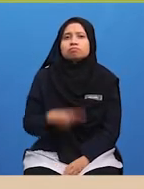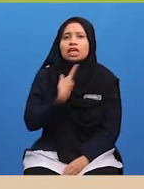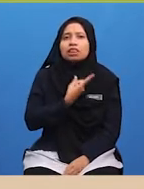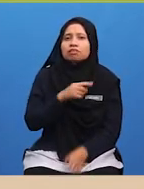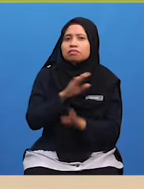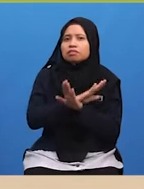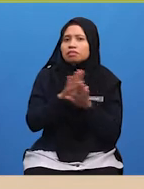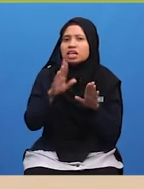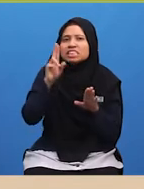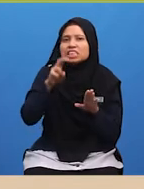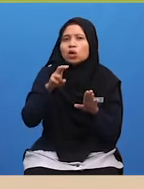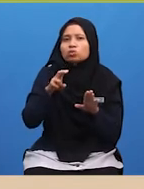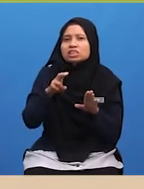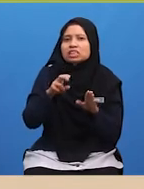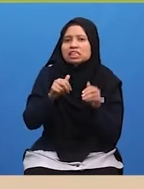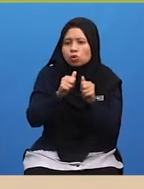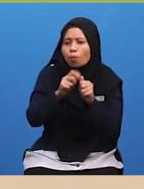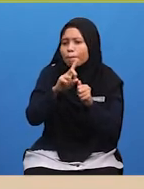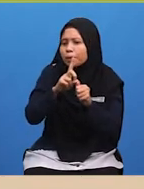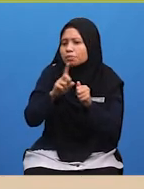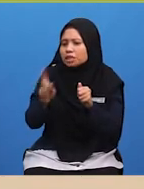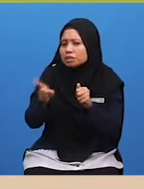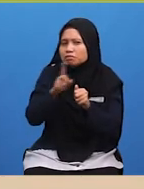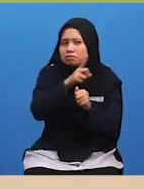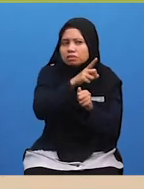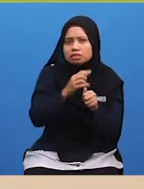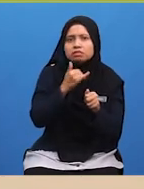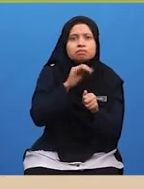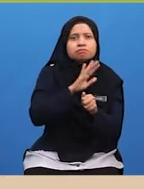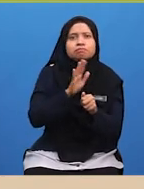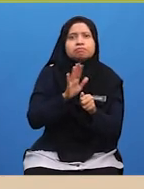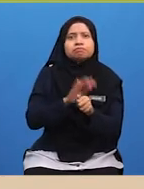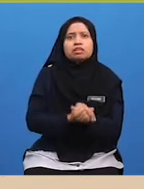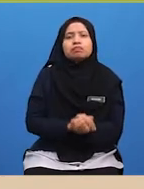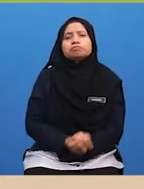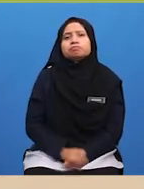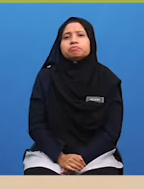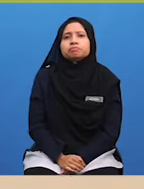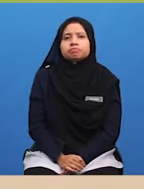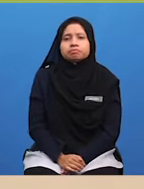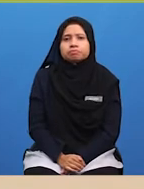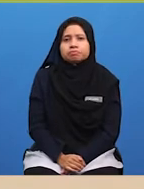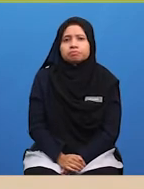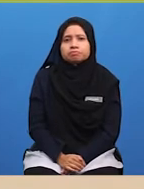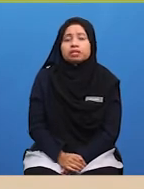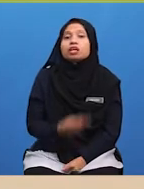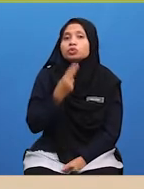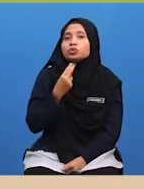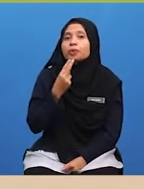tidak seharusnya memihak kepada sesiapa semasa membuat keputusan.